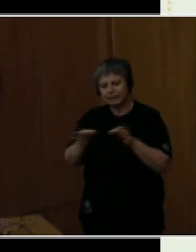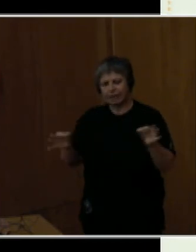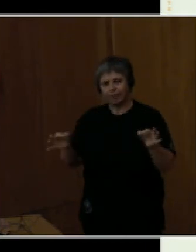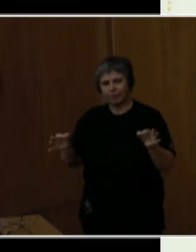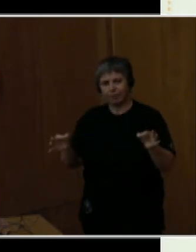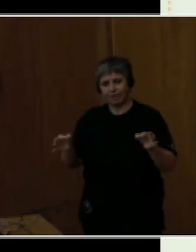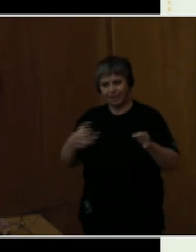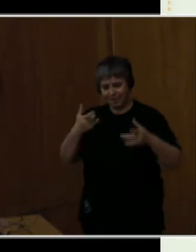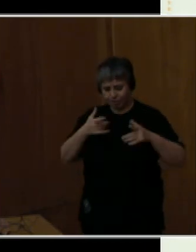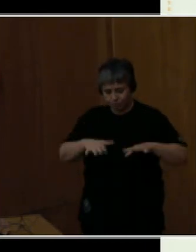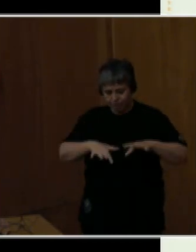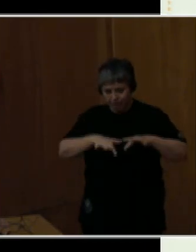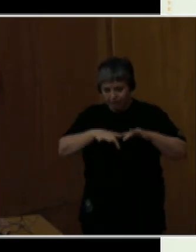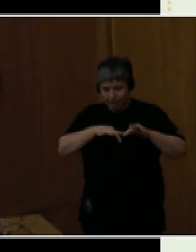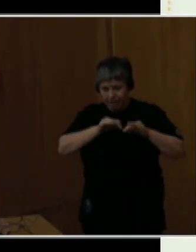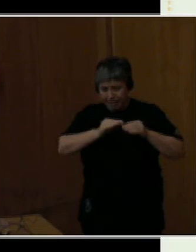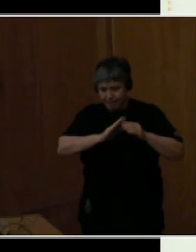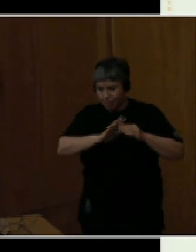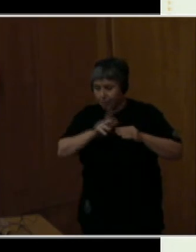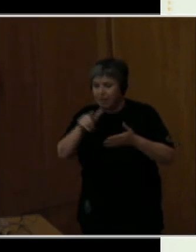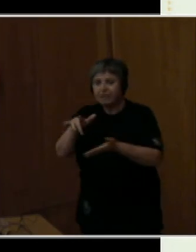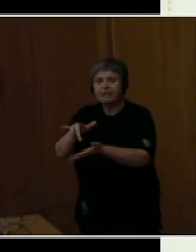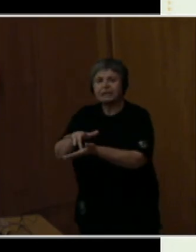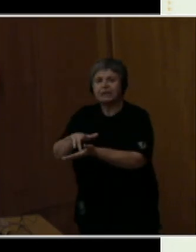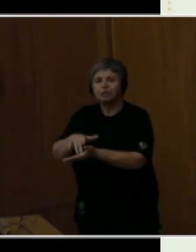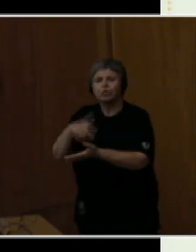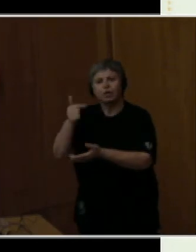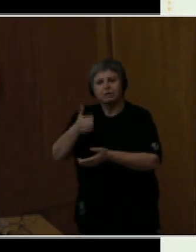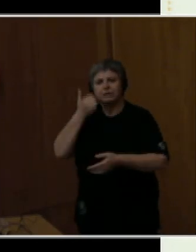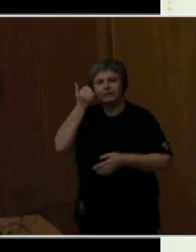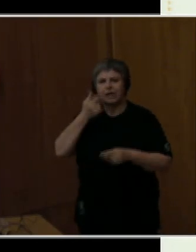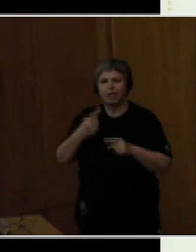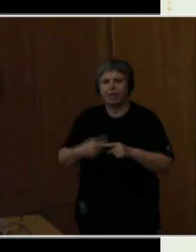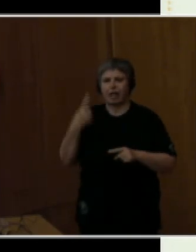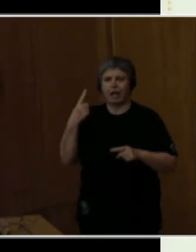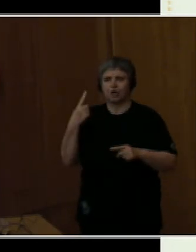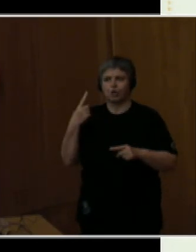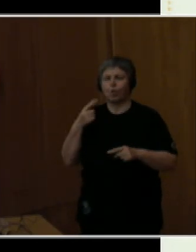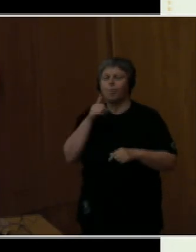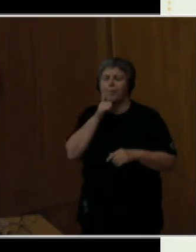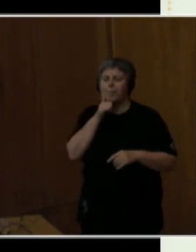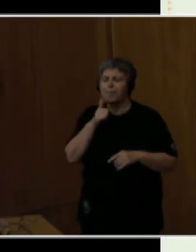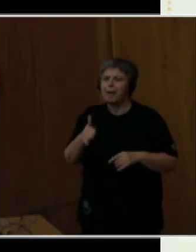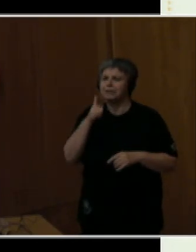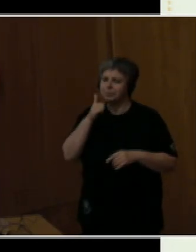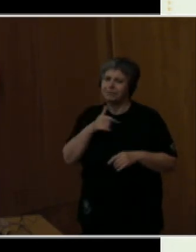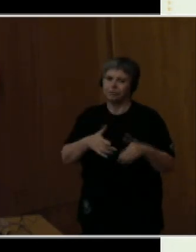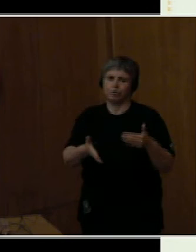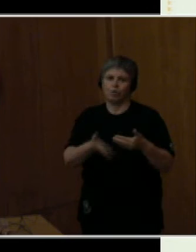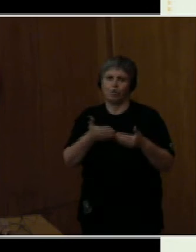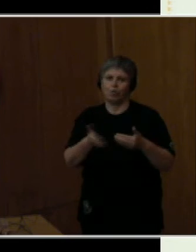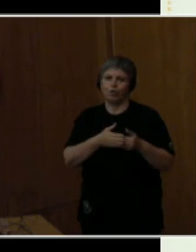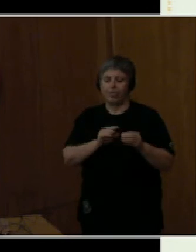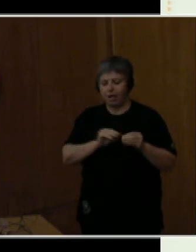χρήστη έχουμε το χαλκό. Είναι ο λεγόμενος τοπικός βρόχος, το local loop, και έχουμε χαλκό πάντα. Και εδώ τι